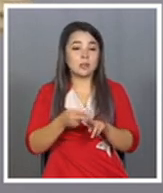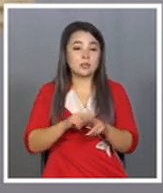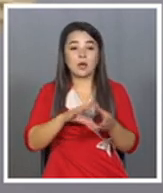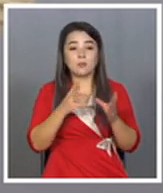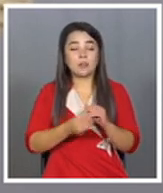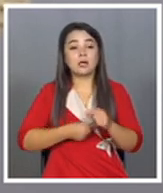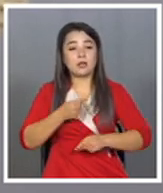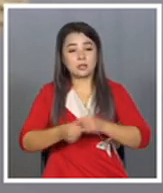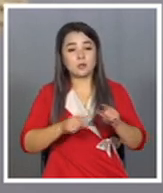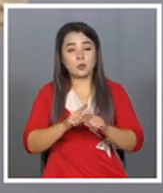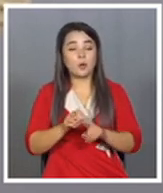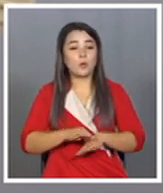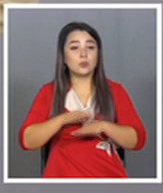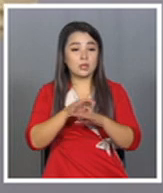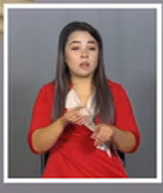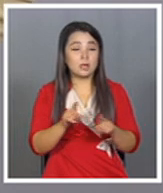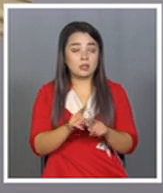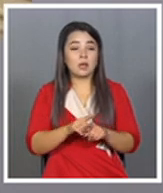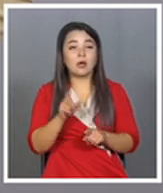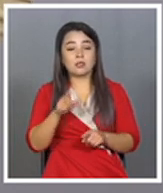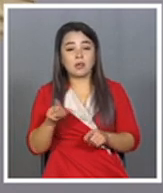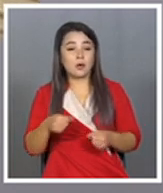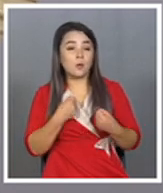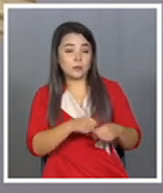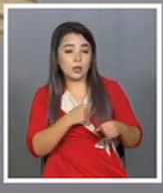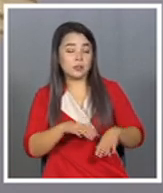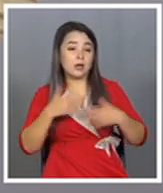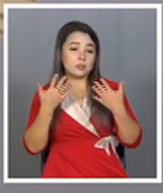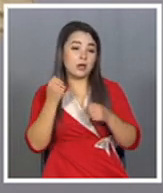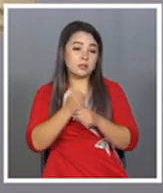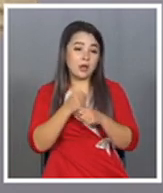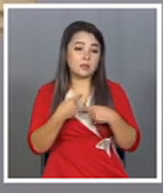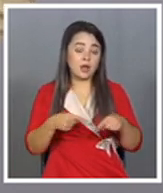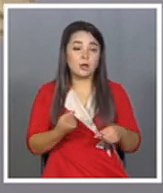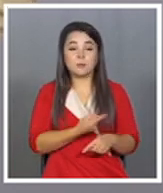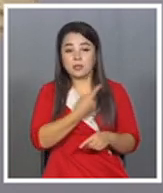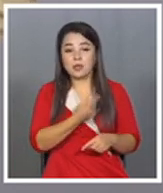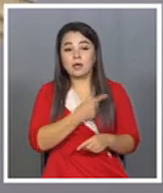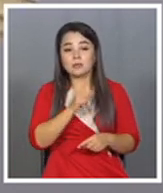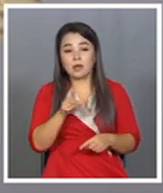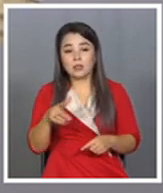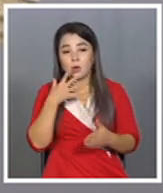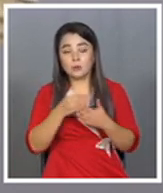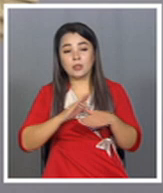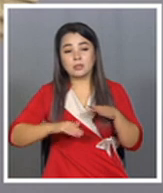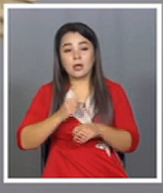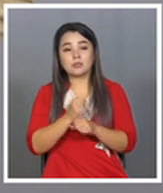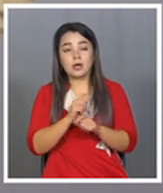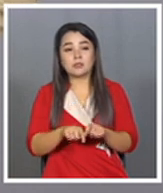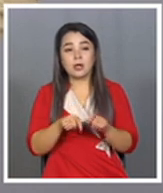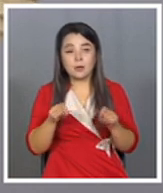сан ғасырлар өтсе де, ұсталар мен қолөнер шеберлерінің, зергерлердің қолынан шыққан